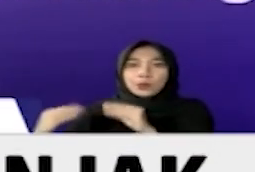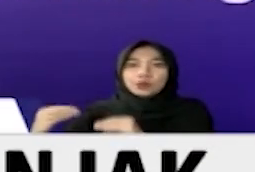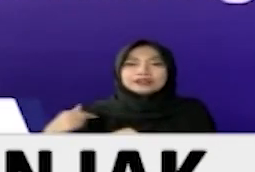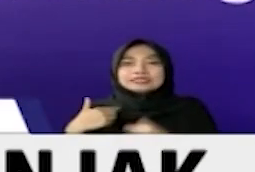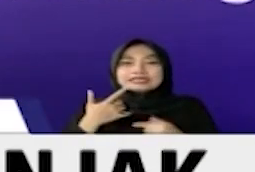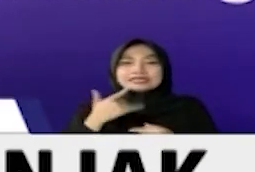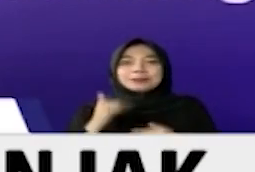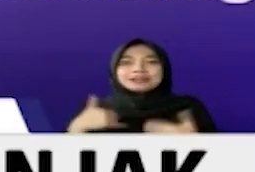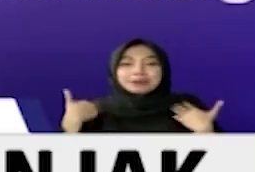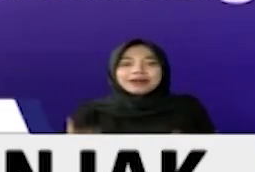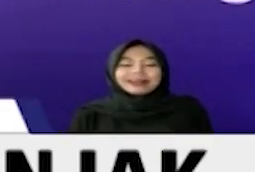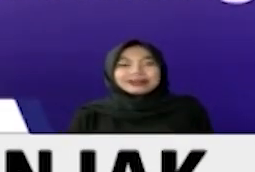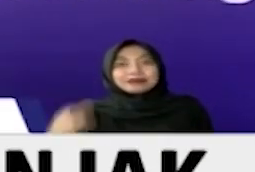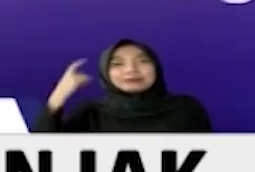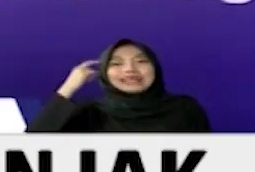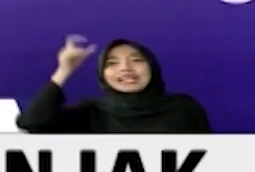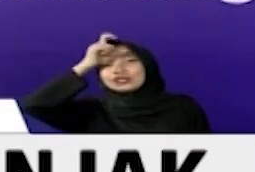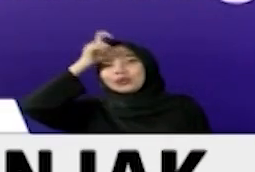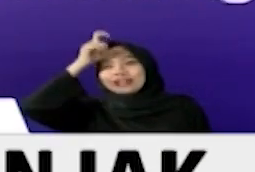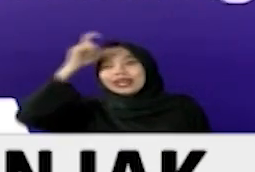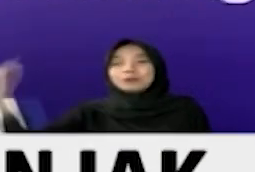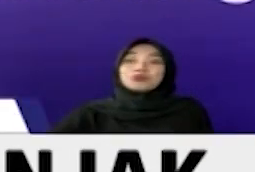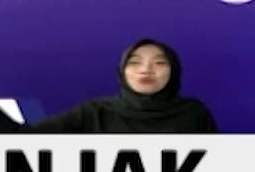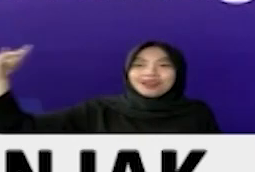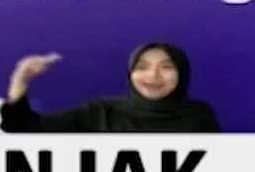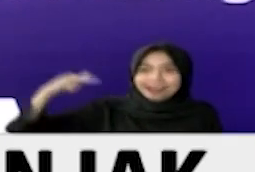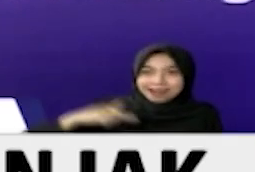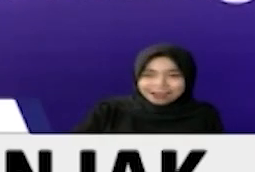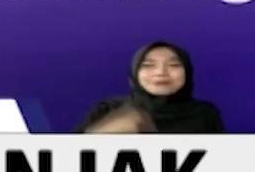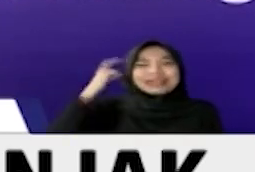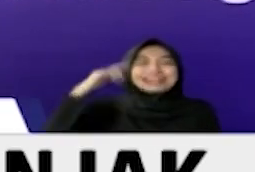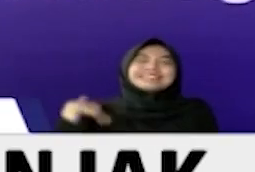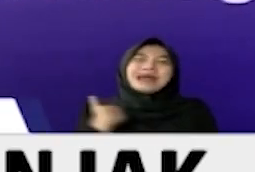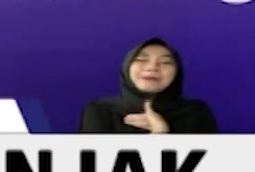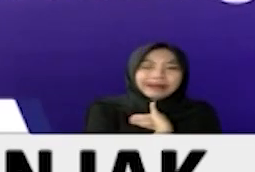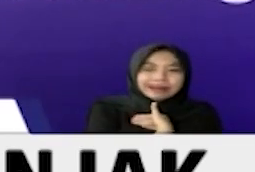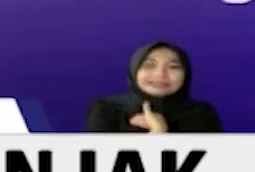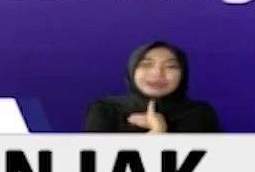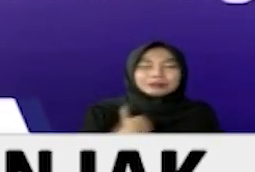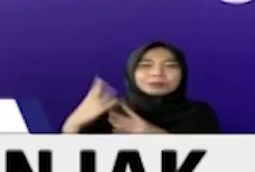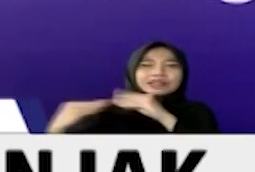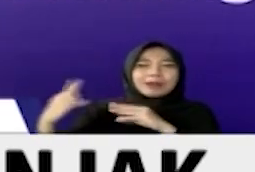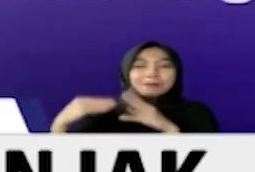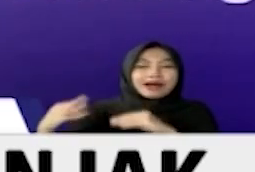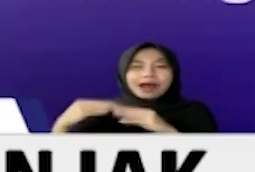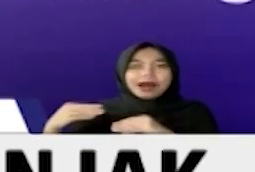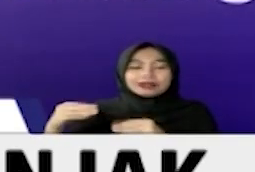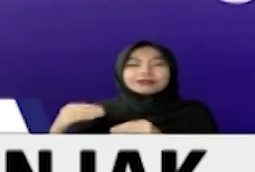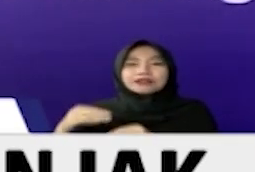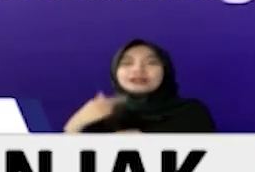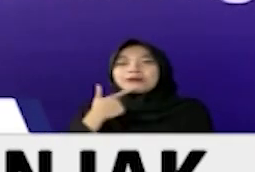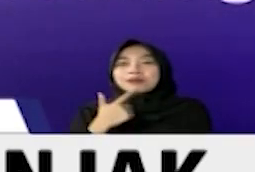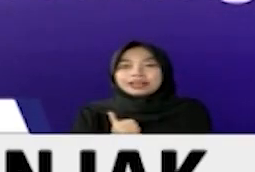nggak enak, tapi saya kira jet lag karena pulang dari Turki. Kita membahas satu hal yang menurut kita penting banget. Orang